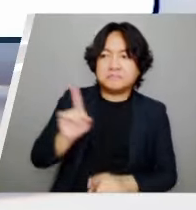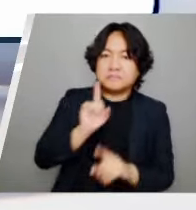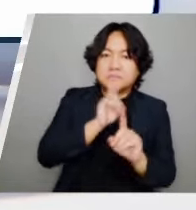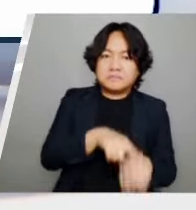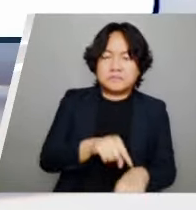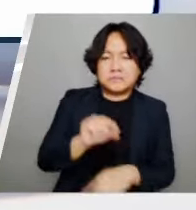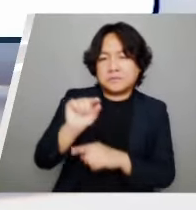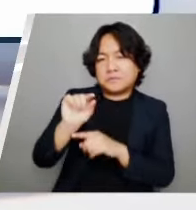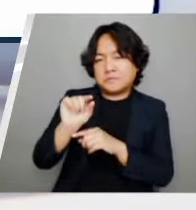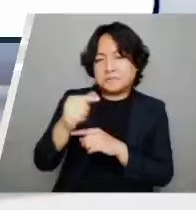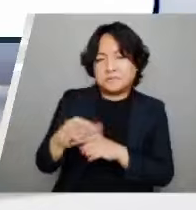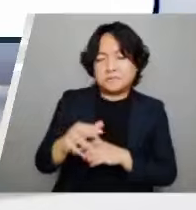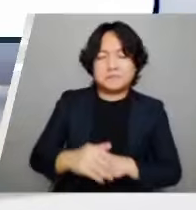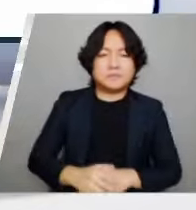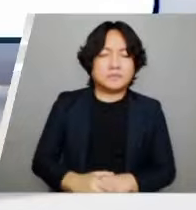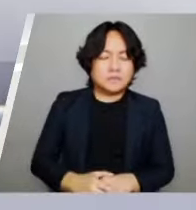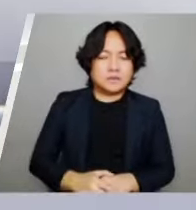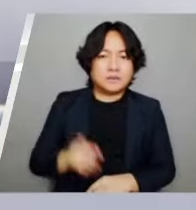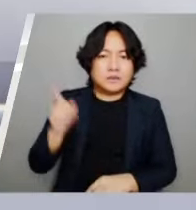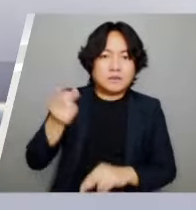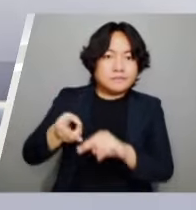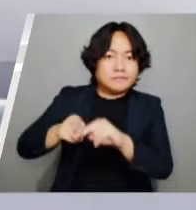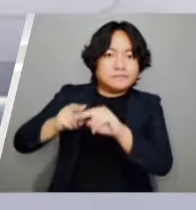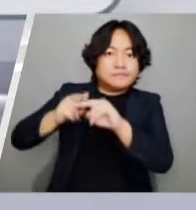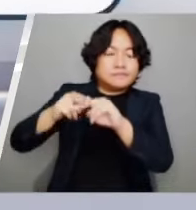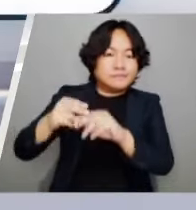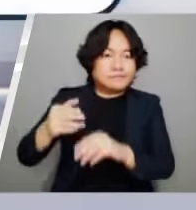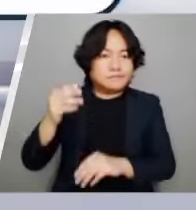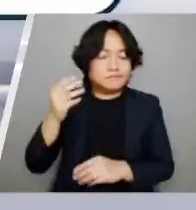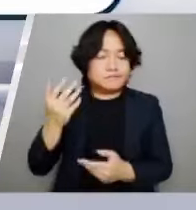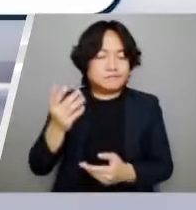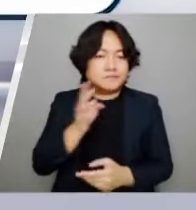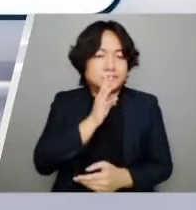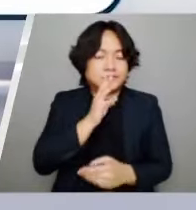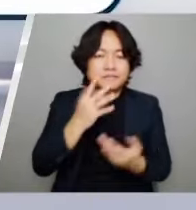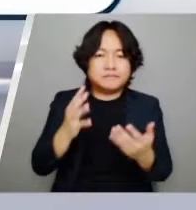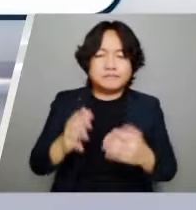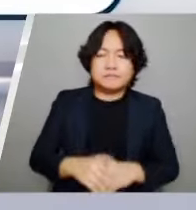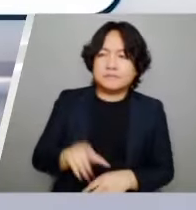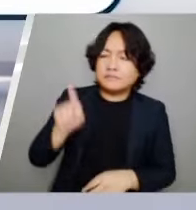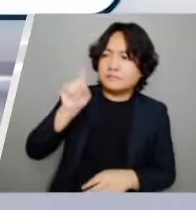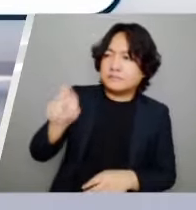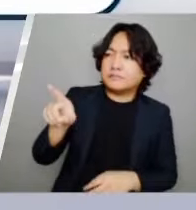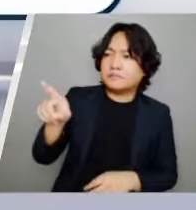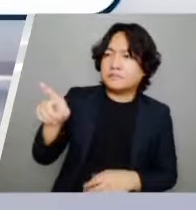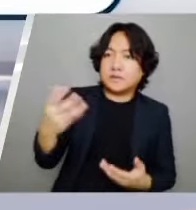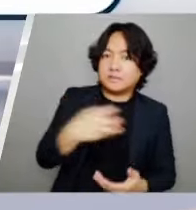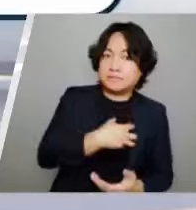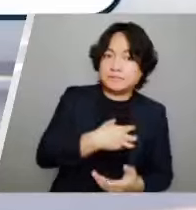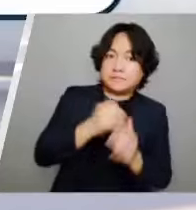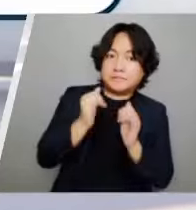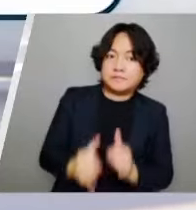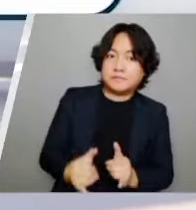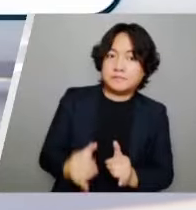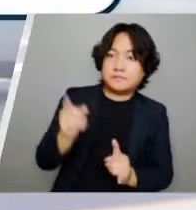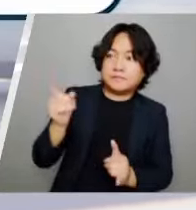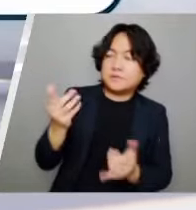na siya nagbigay ng karagdagang detalye kayo ho ba nasa PNP pa rin major ano nasan po kayo naka-assign ngayon major